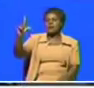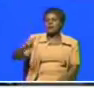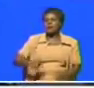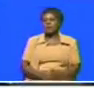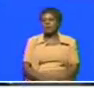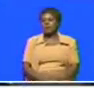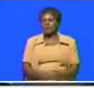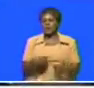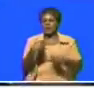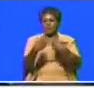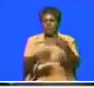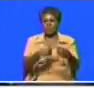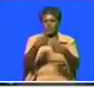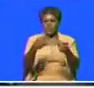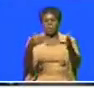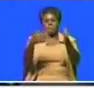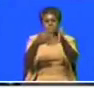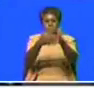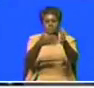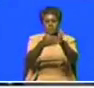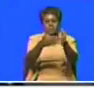The process of detention